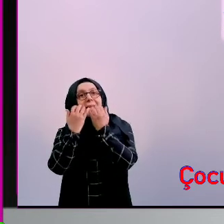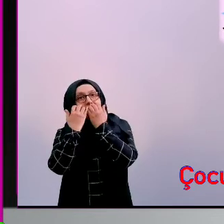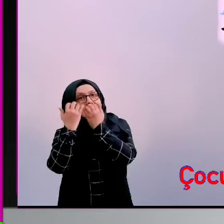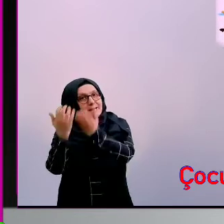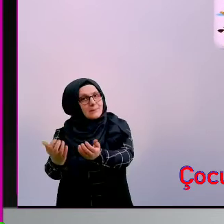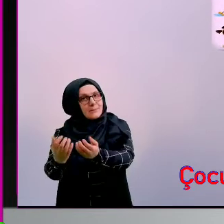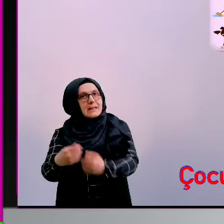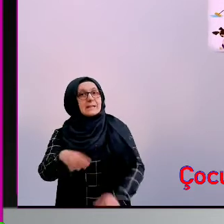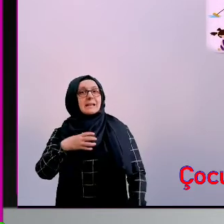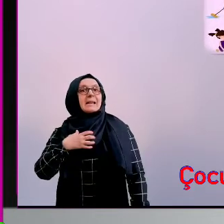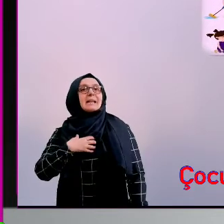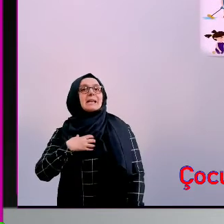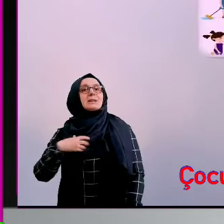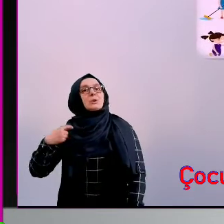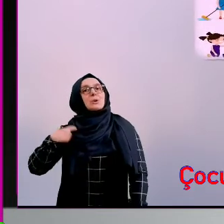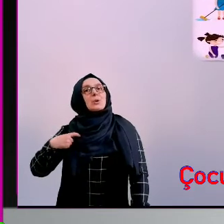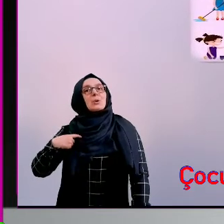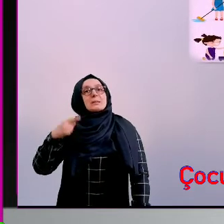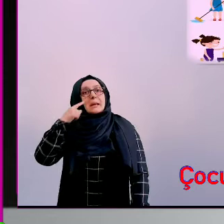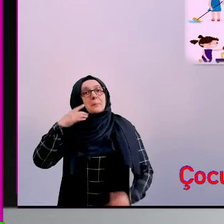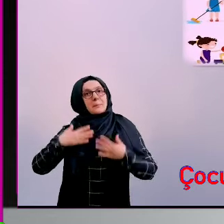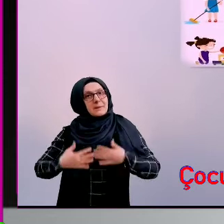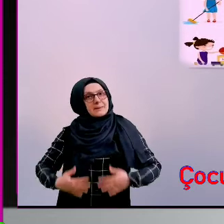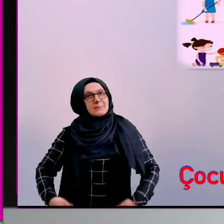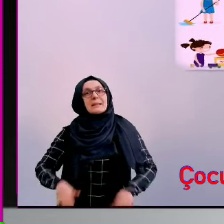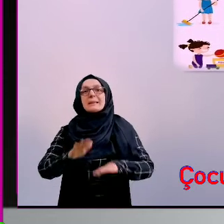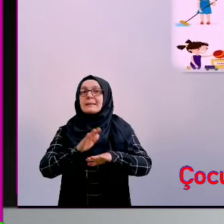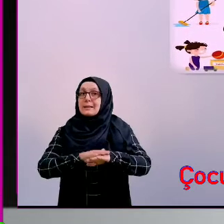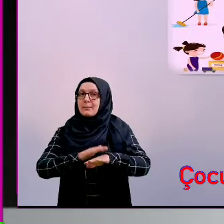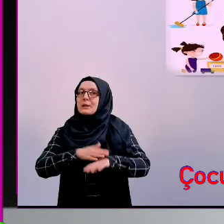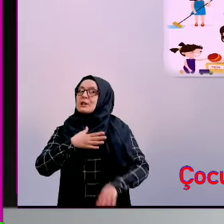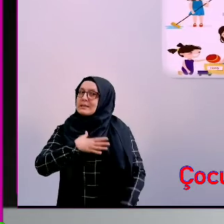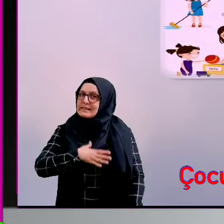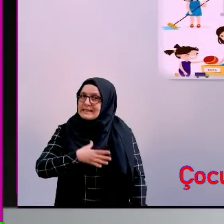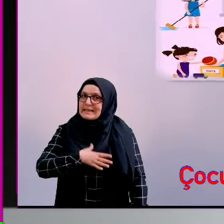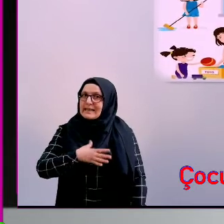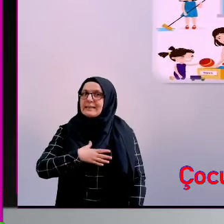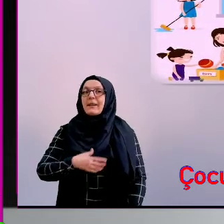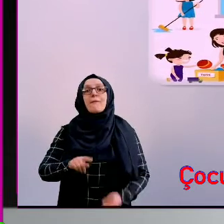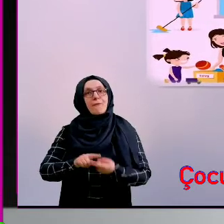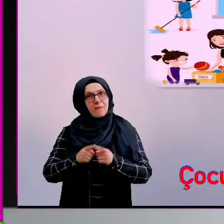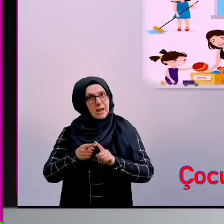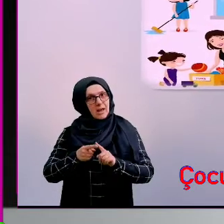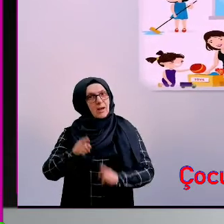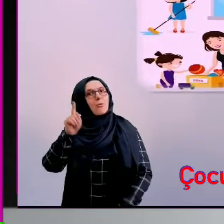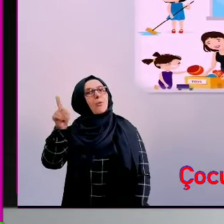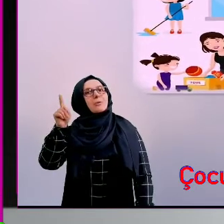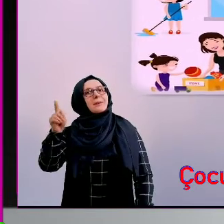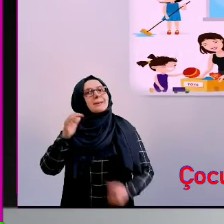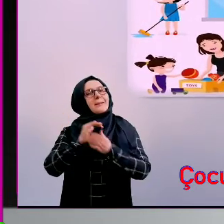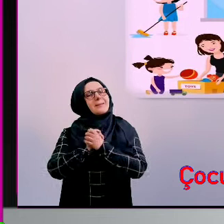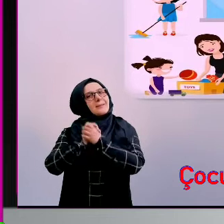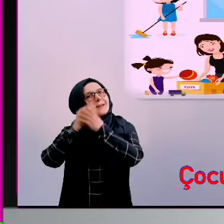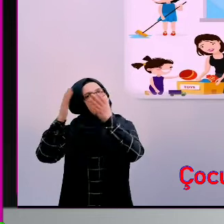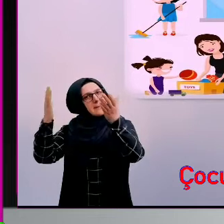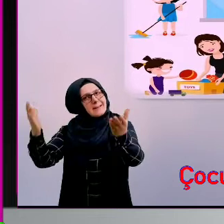olmalarını, kardeşleriyle ilgilenmelerini, kendi kişisel bakımlarını yapmalarını da isteyin. Bu süreçte çocuklarınızın dikkatli